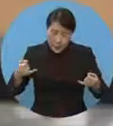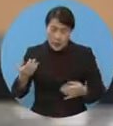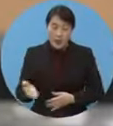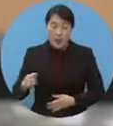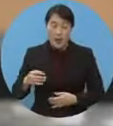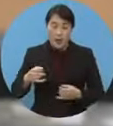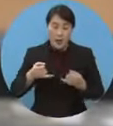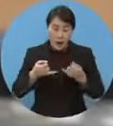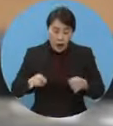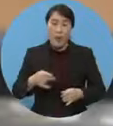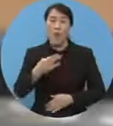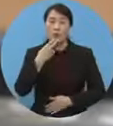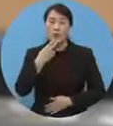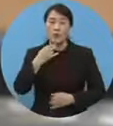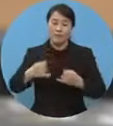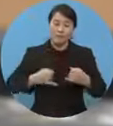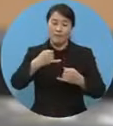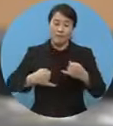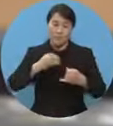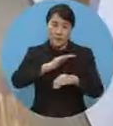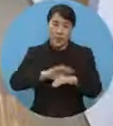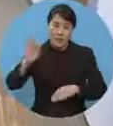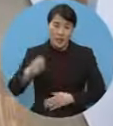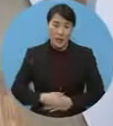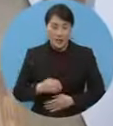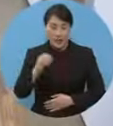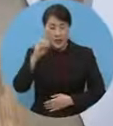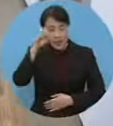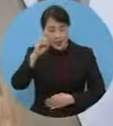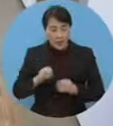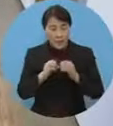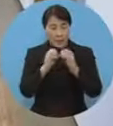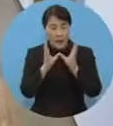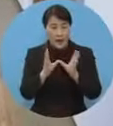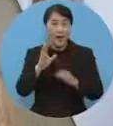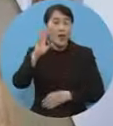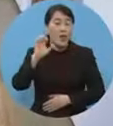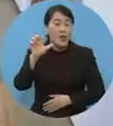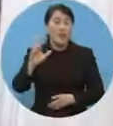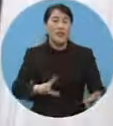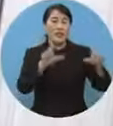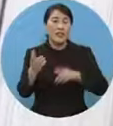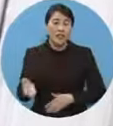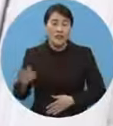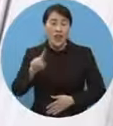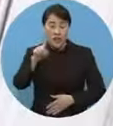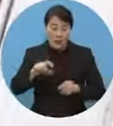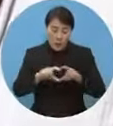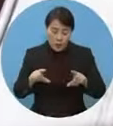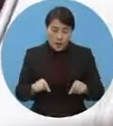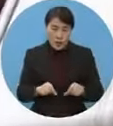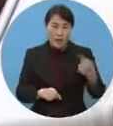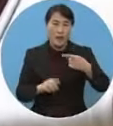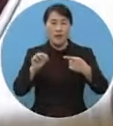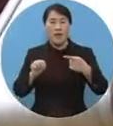실이지만 끊어지지 않고 잘 감깁니다. 누에는 알에서 깨어나 45일을 사는데 고치